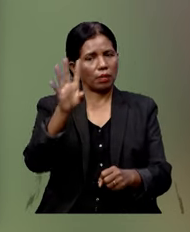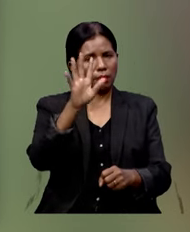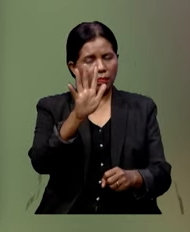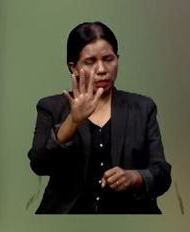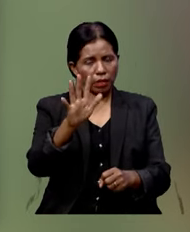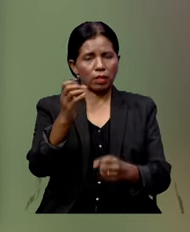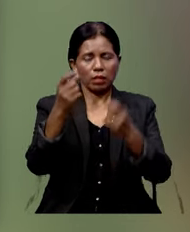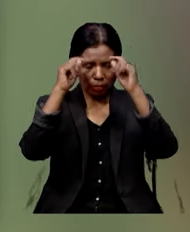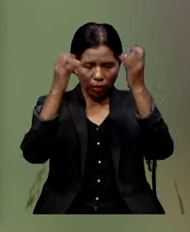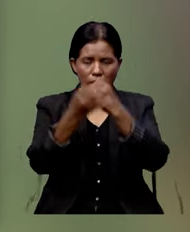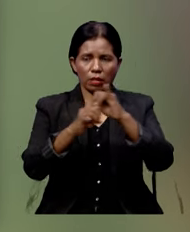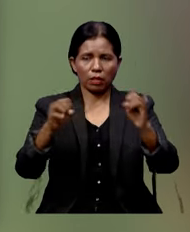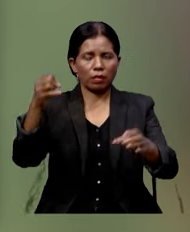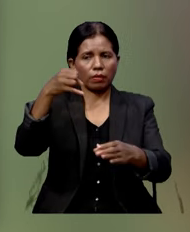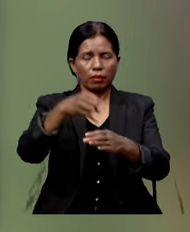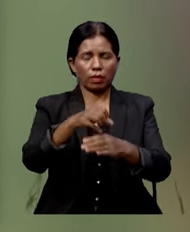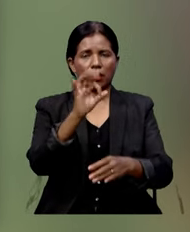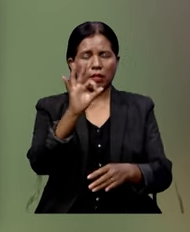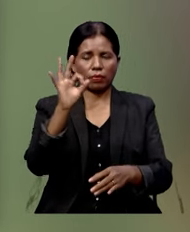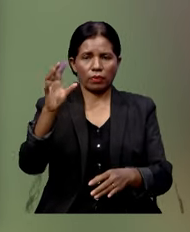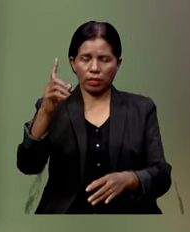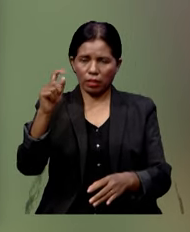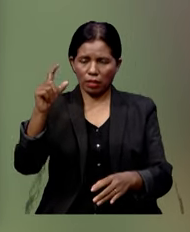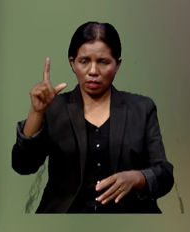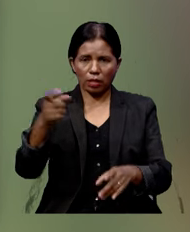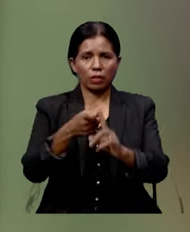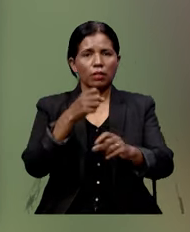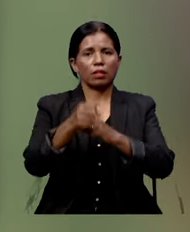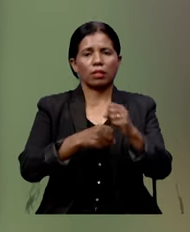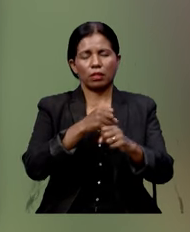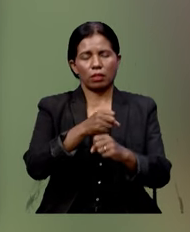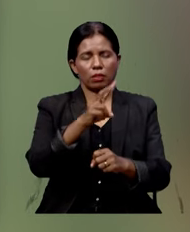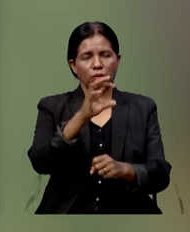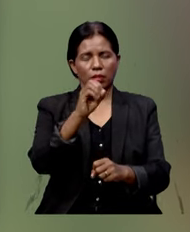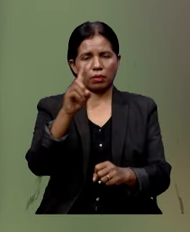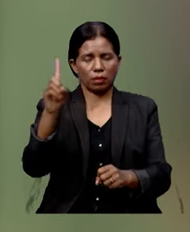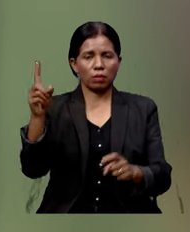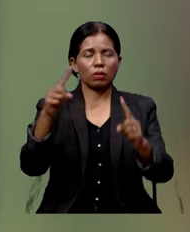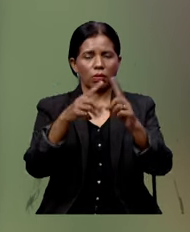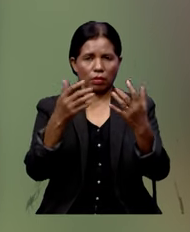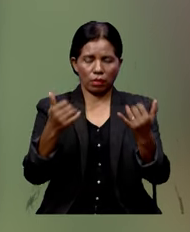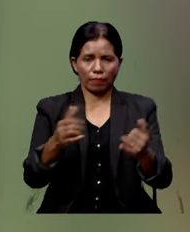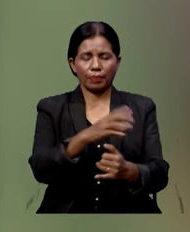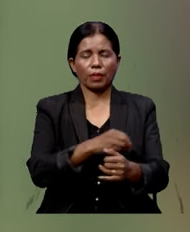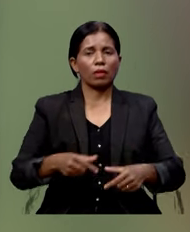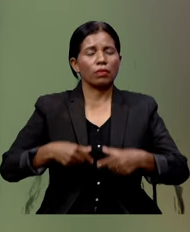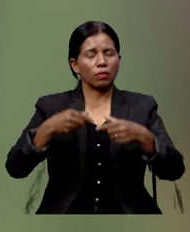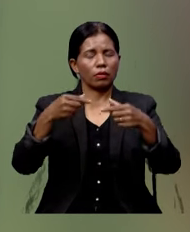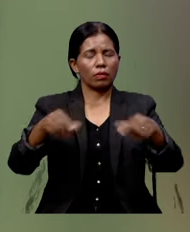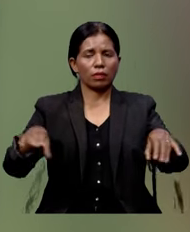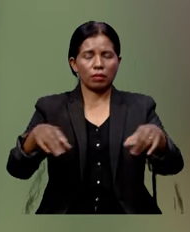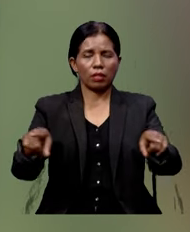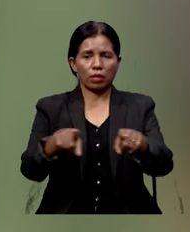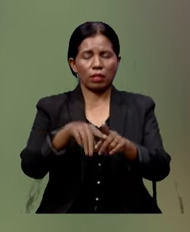Leste ukungan Maucalo involve iha valentil forsa defesa Timor Leste usi tinang rewu rua ida to hin loron. Koronel Maucalo mos exerce funsaun nudar